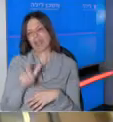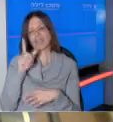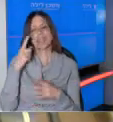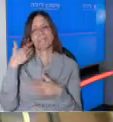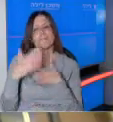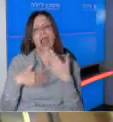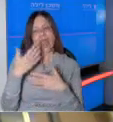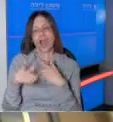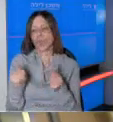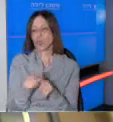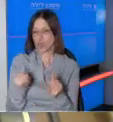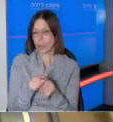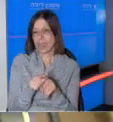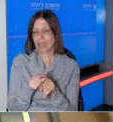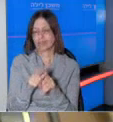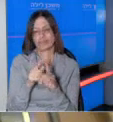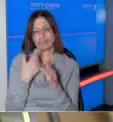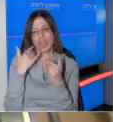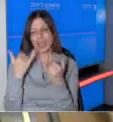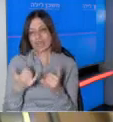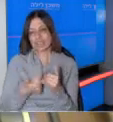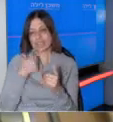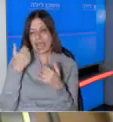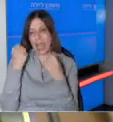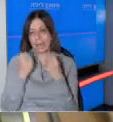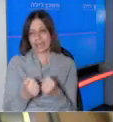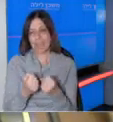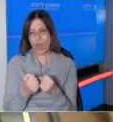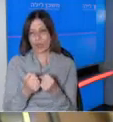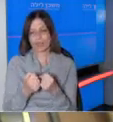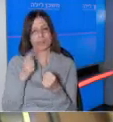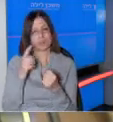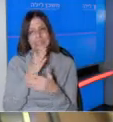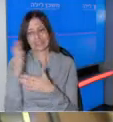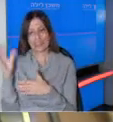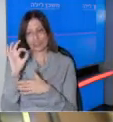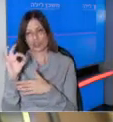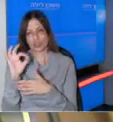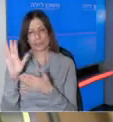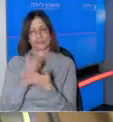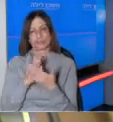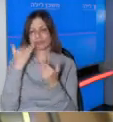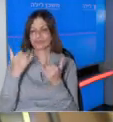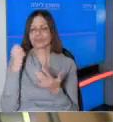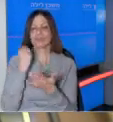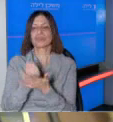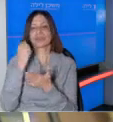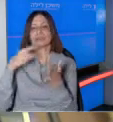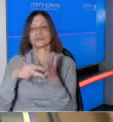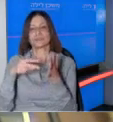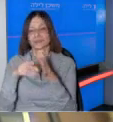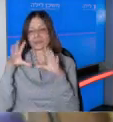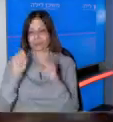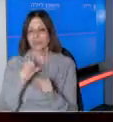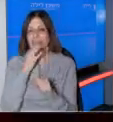שהוא דומה לכמו שעכשיו שר הביטחון בצד שלו, בעצם יחליט שעכשיו הוא מאשר חשמל להתיישבות